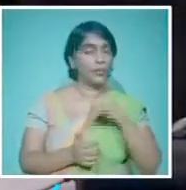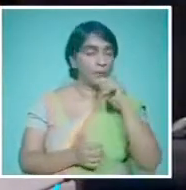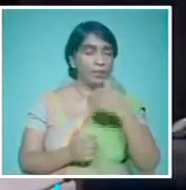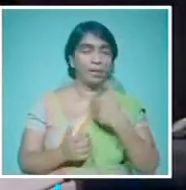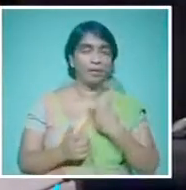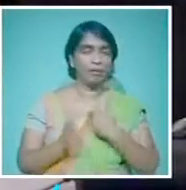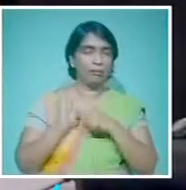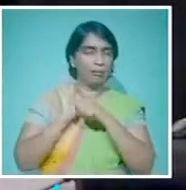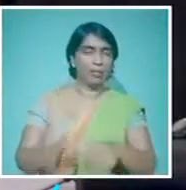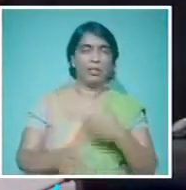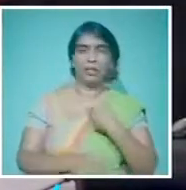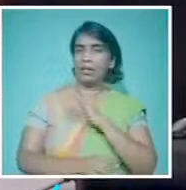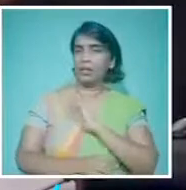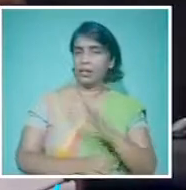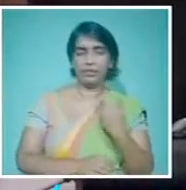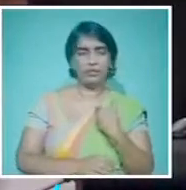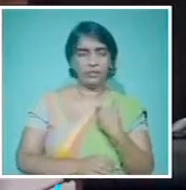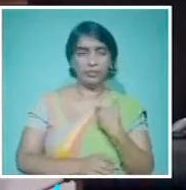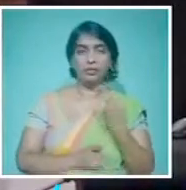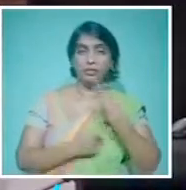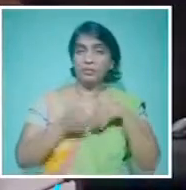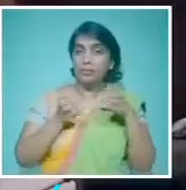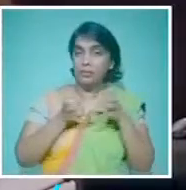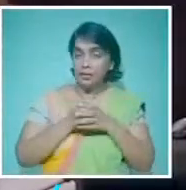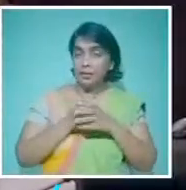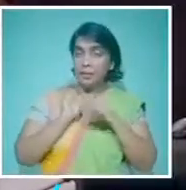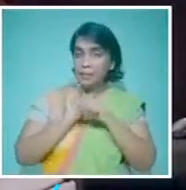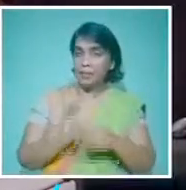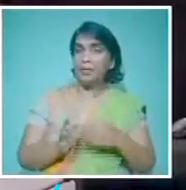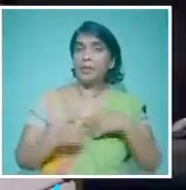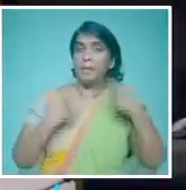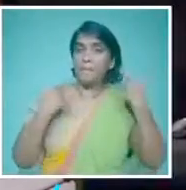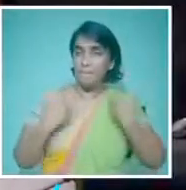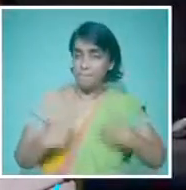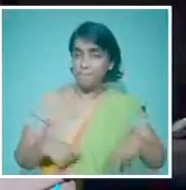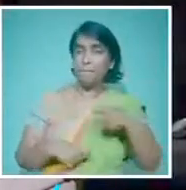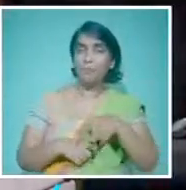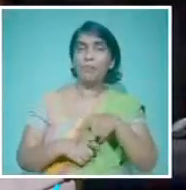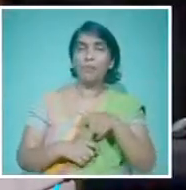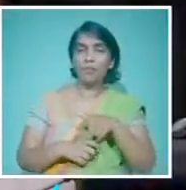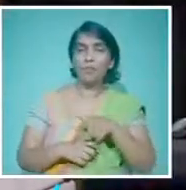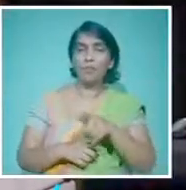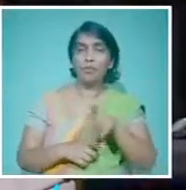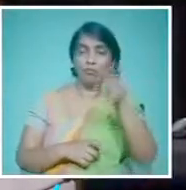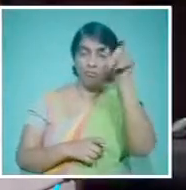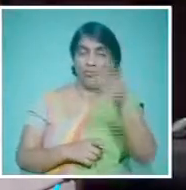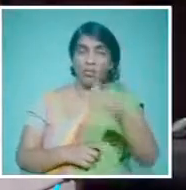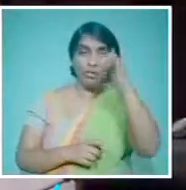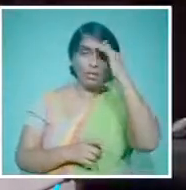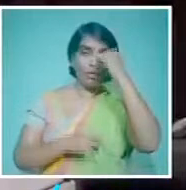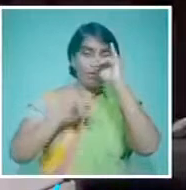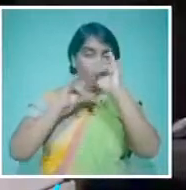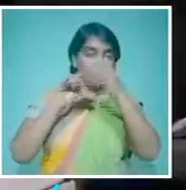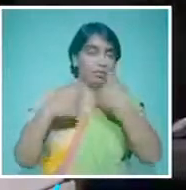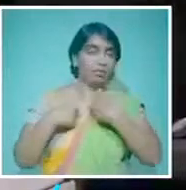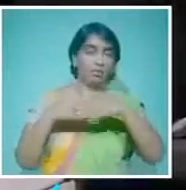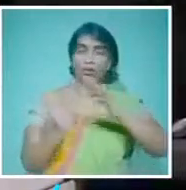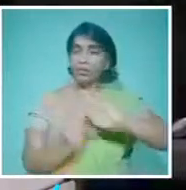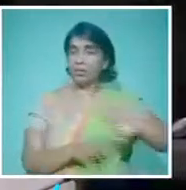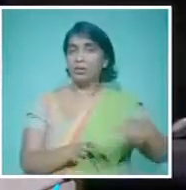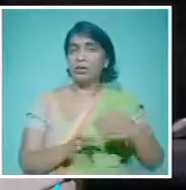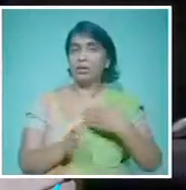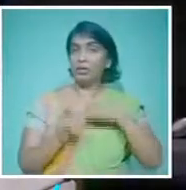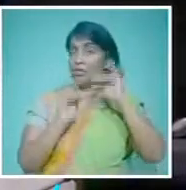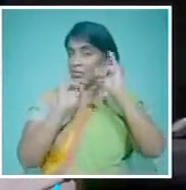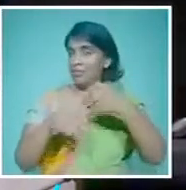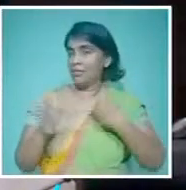ura pawa dena minisunewei. Api kanda ura pawa dena wana ngabi main dera aja paksa kiena. Ya sahai naik kawa dala gila. Pi dala yan